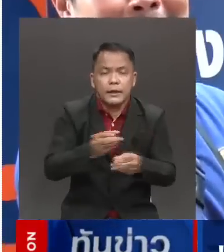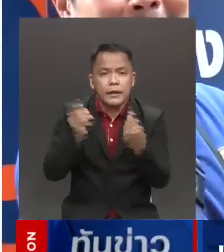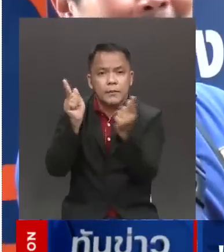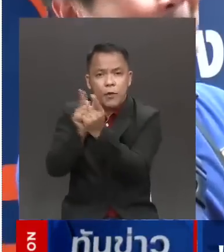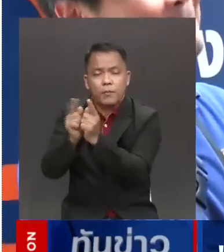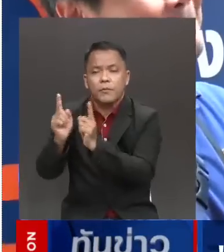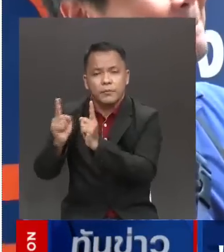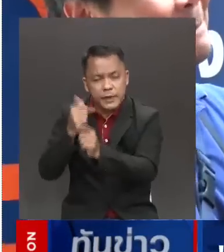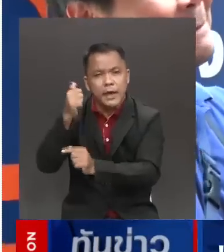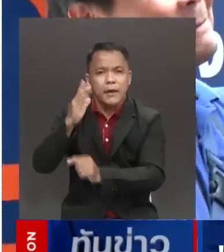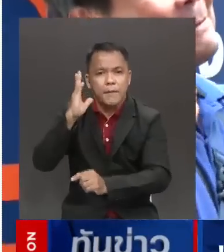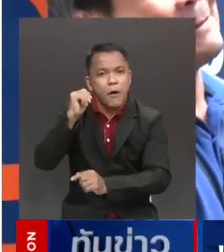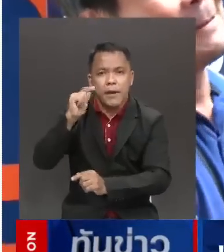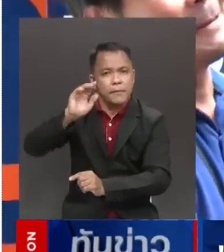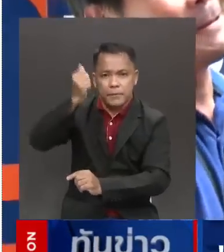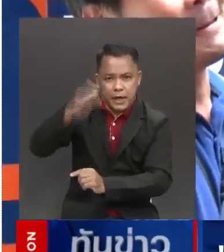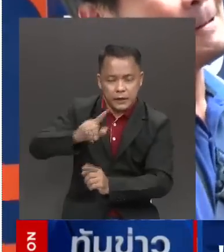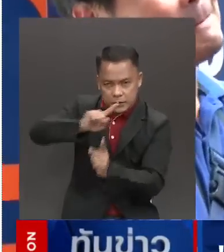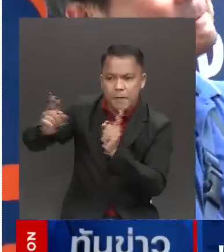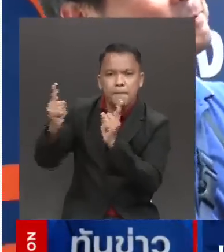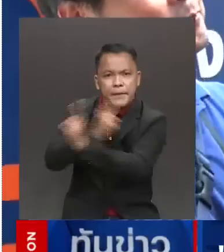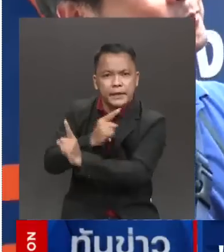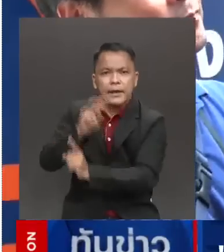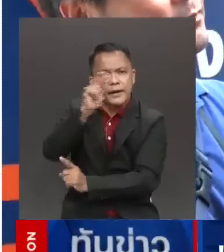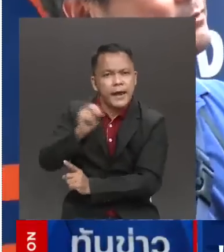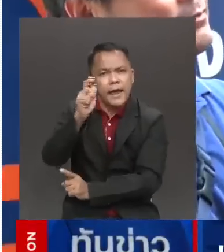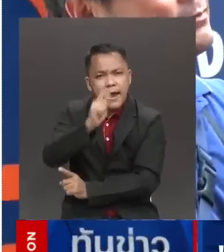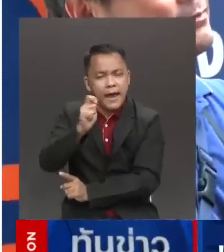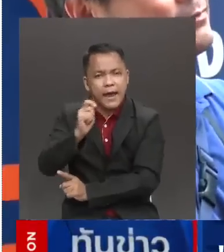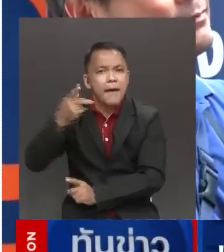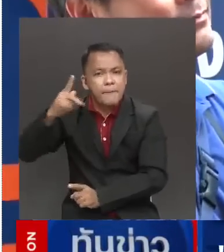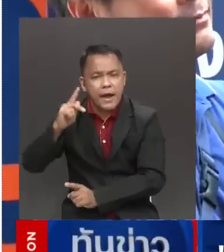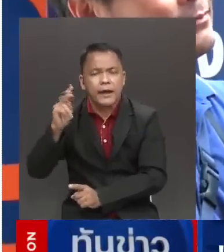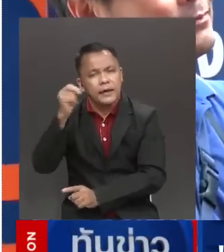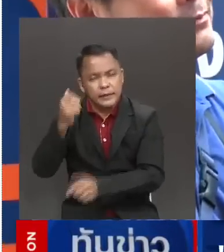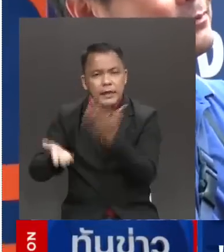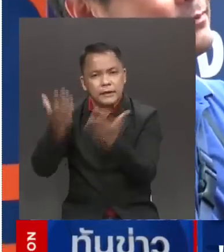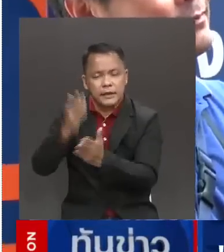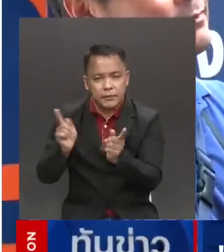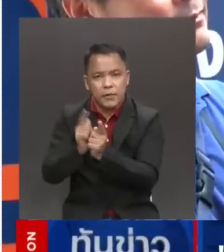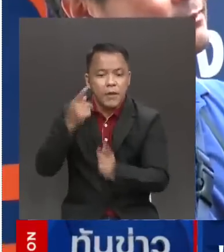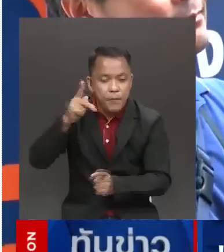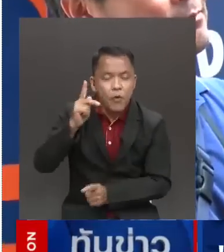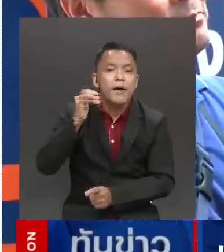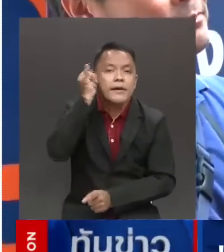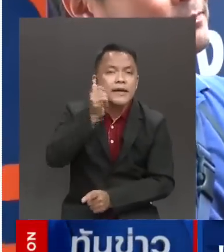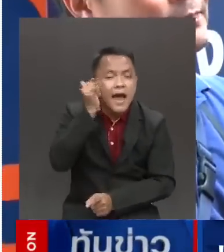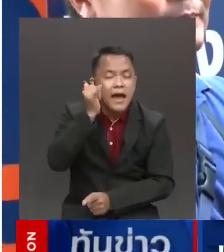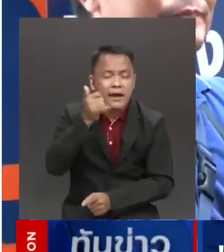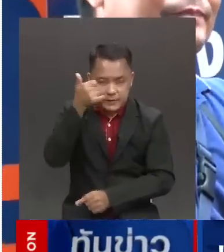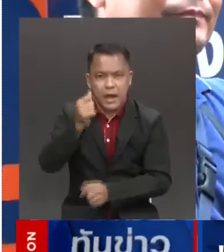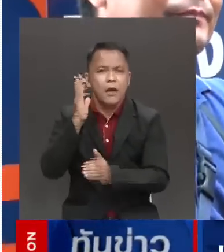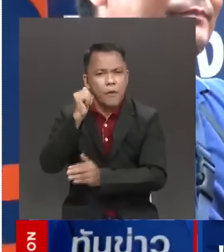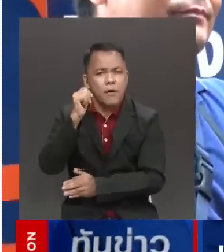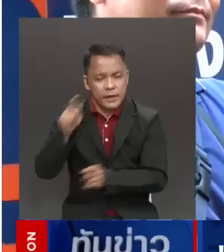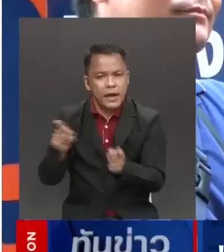แทนผู้ปกครองหรือว่าพ่อแม่ก็คือผู้ปกครองบางทีก็ไม่จำเป็นต้องเป็นผู้แม่ใช่ไหมคะบางคนอยู่กับปู่กับย่าก็ถือว่าเป็นผู้ปก